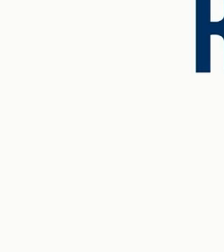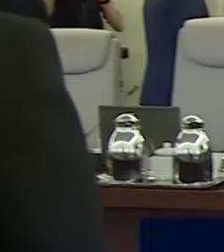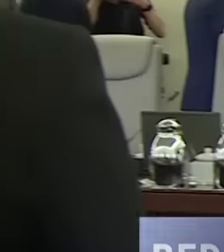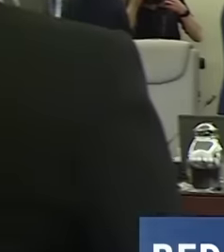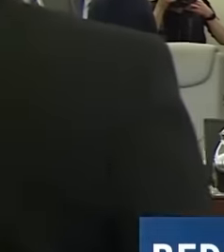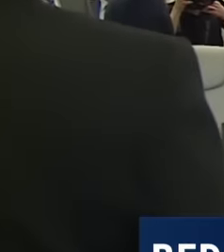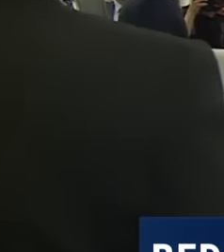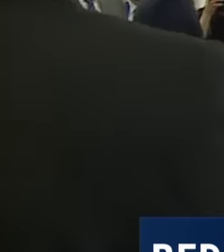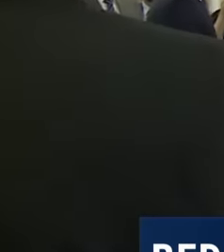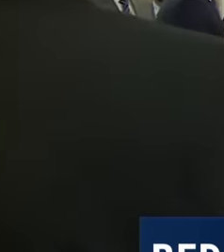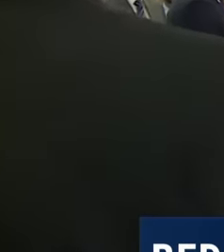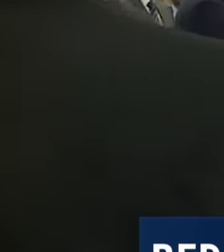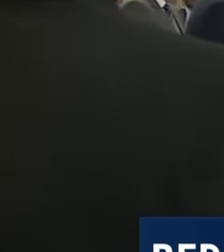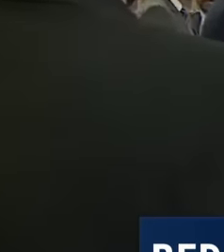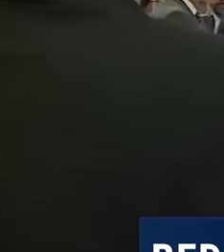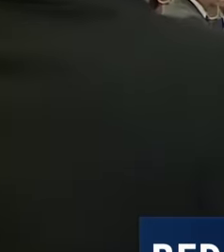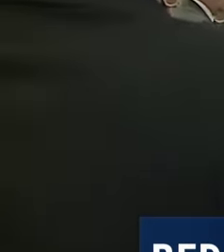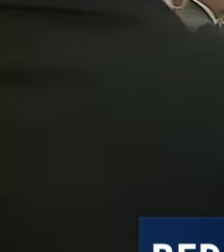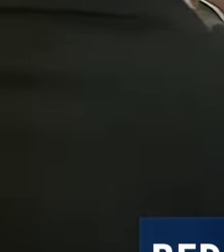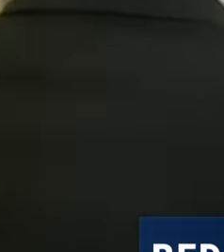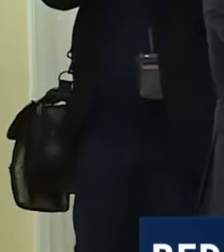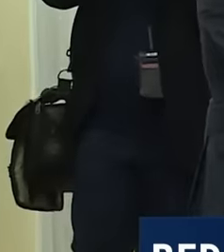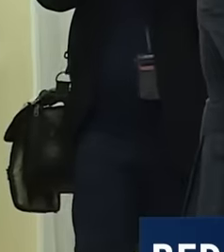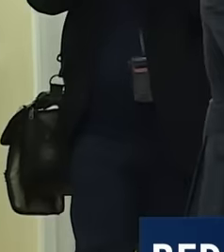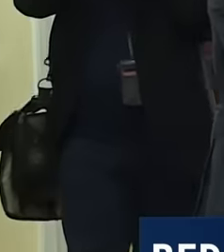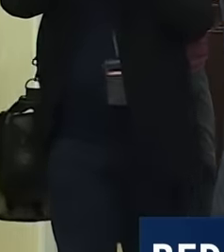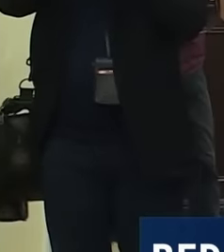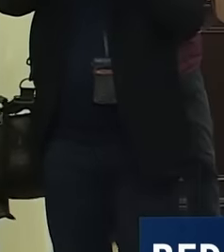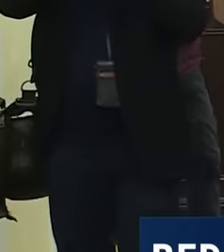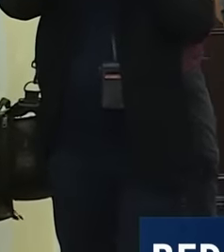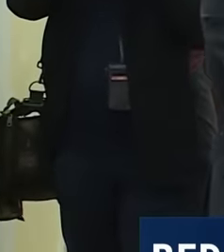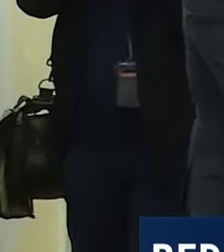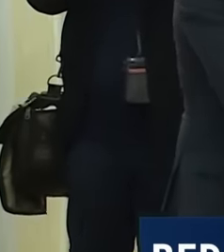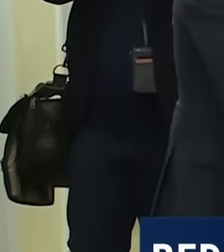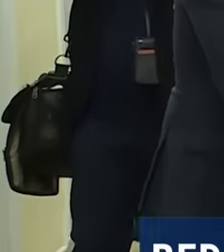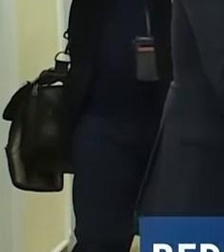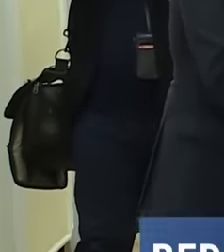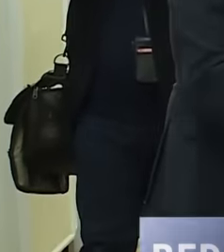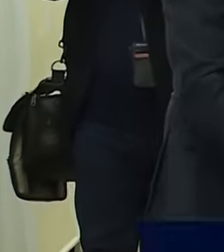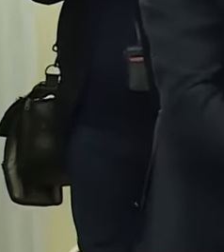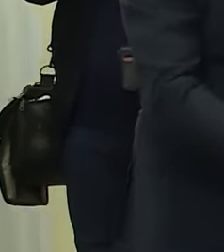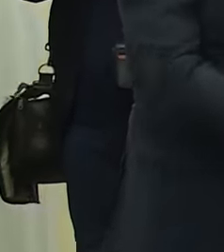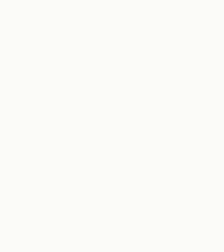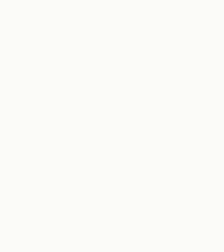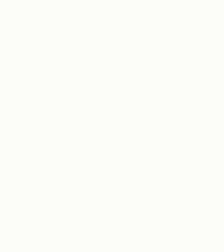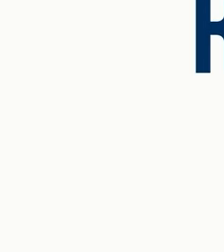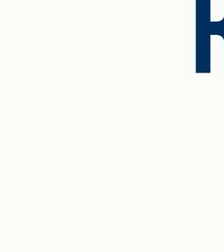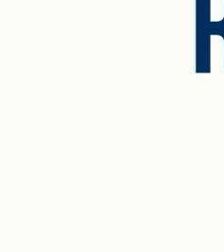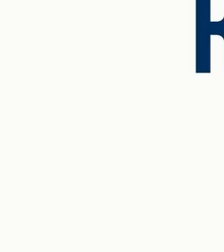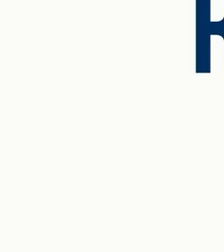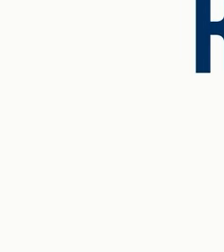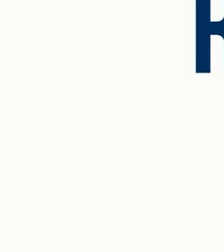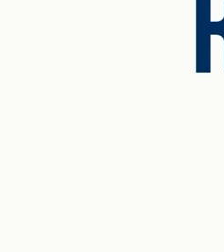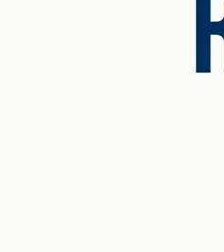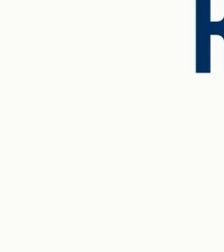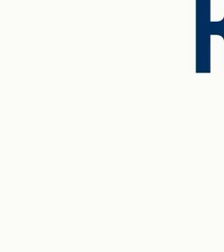informacyjny czy będą cięcia Co oznacza procedura nadmiernego deficytu którą nałożyła na Polskę Komisja Europejska